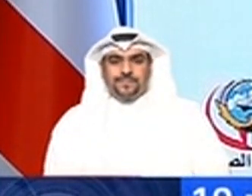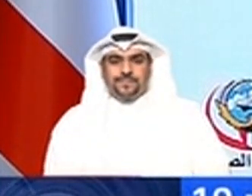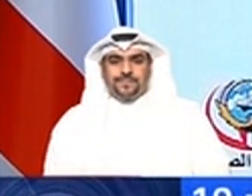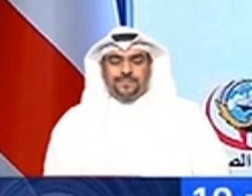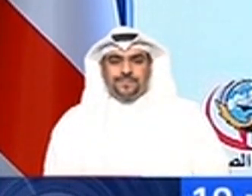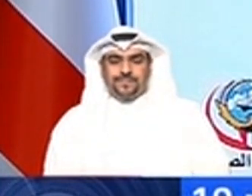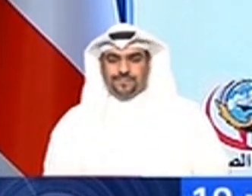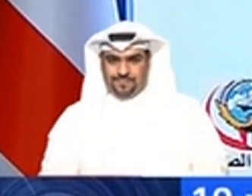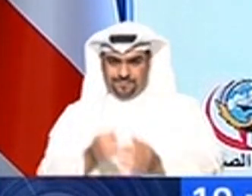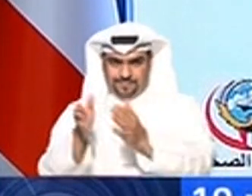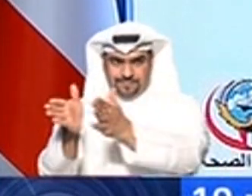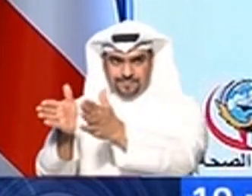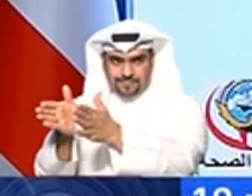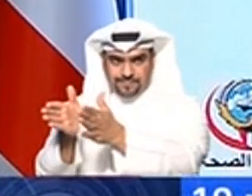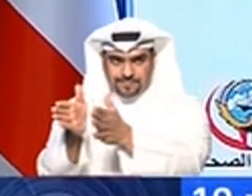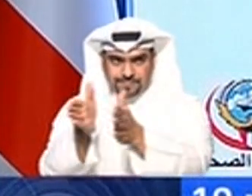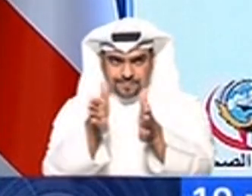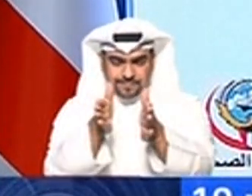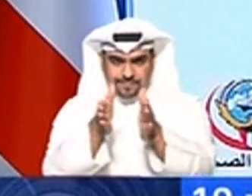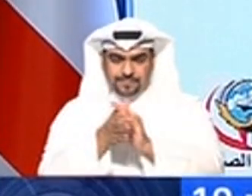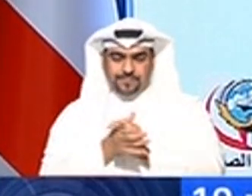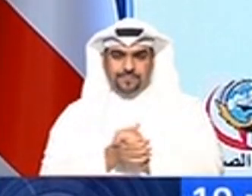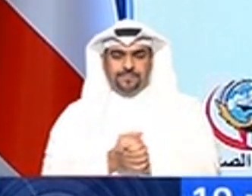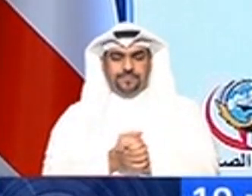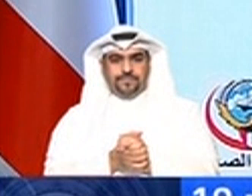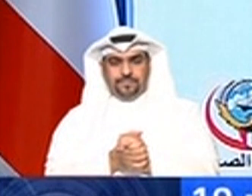أما فيما يخص